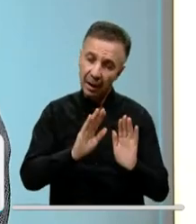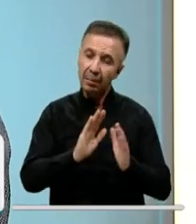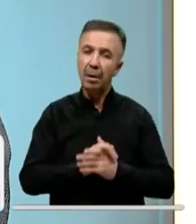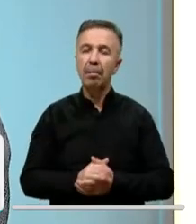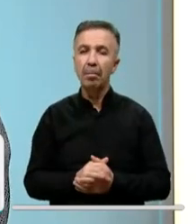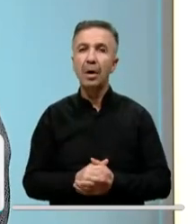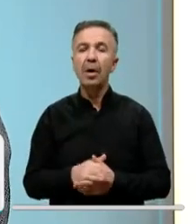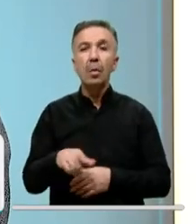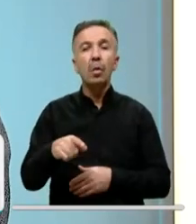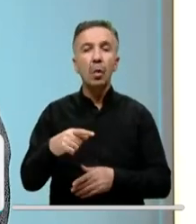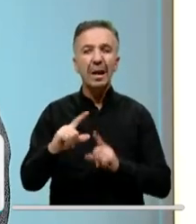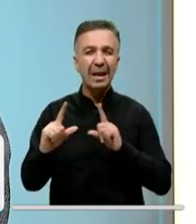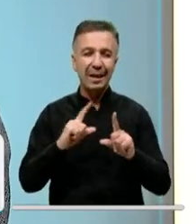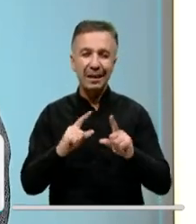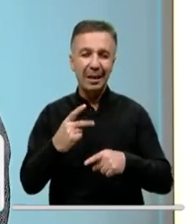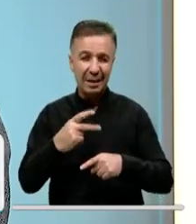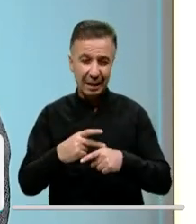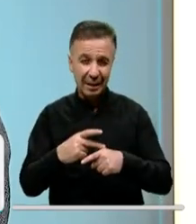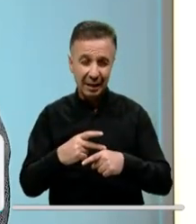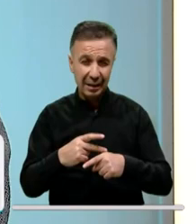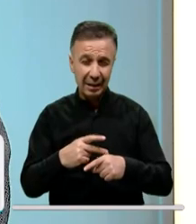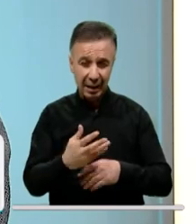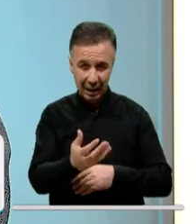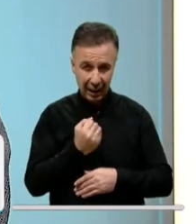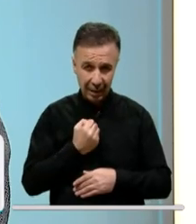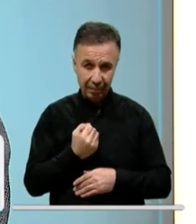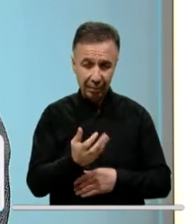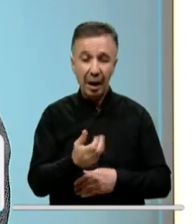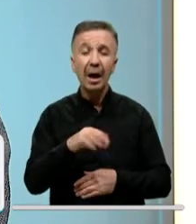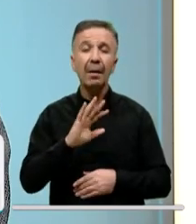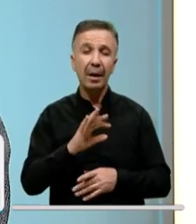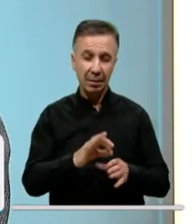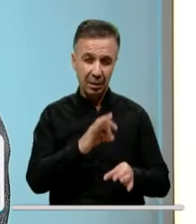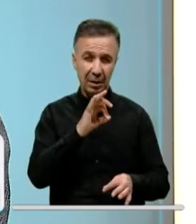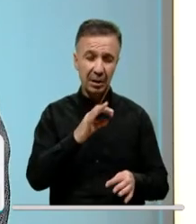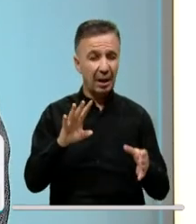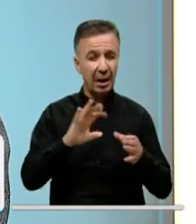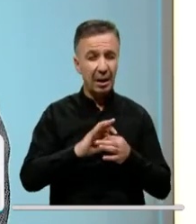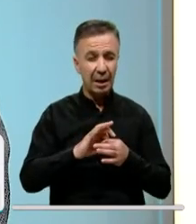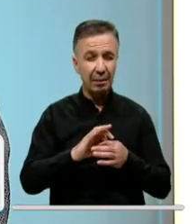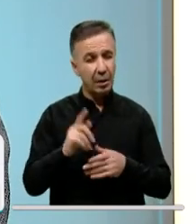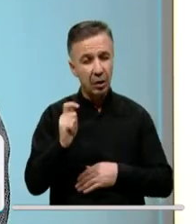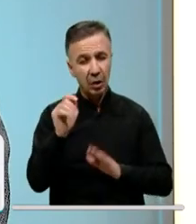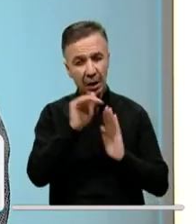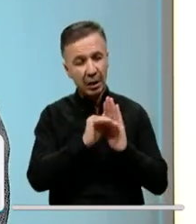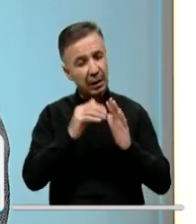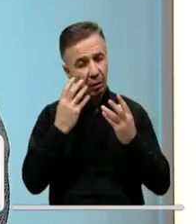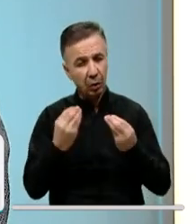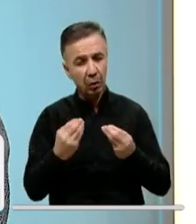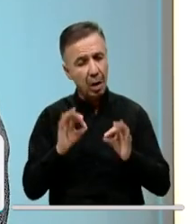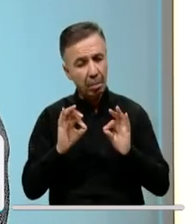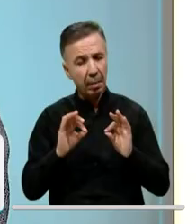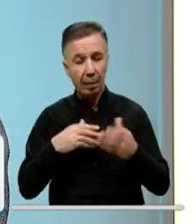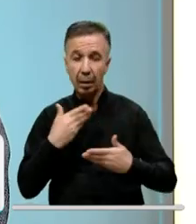da zekat alıp alamayacak durumda olması ile ilgili bir takım şartlar olduğunu biz burada her